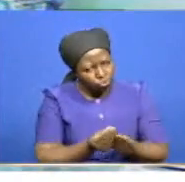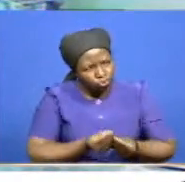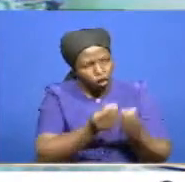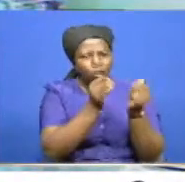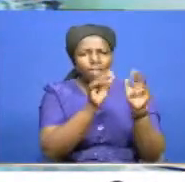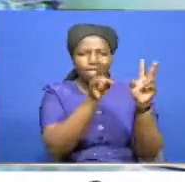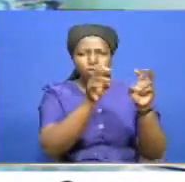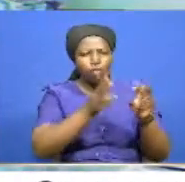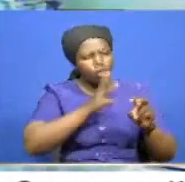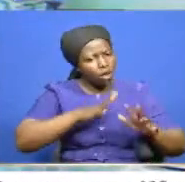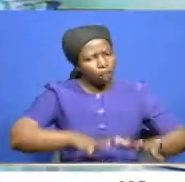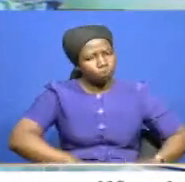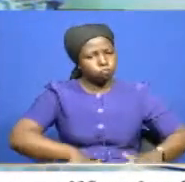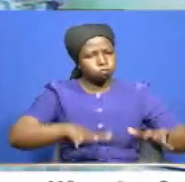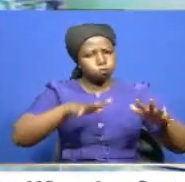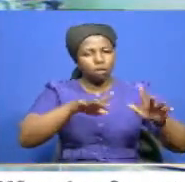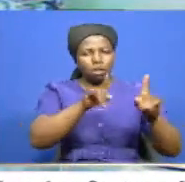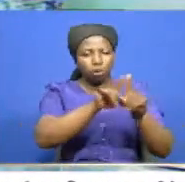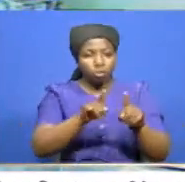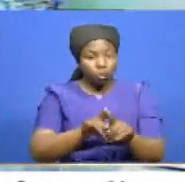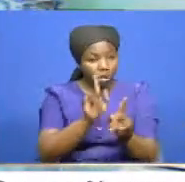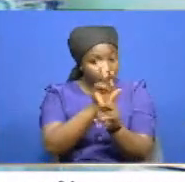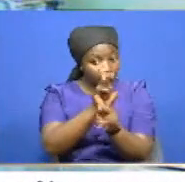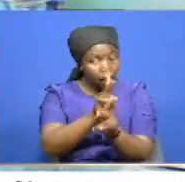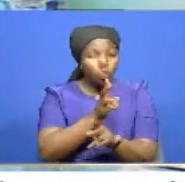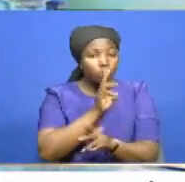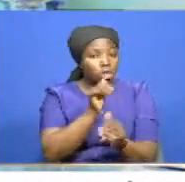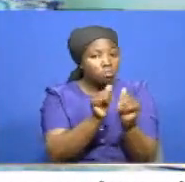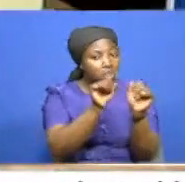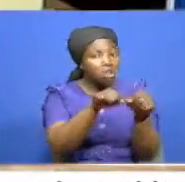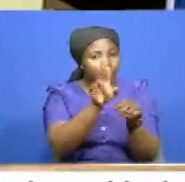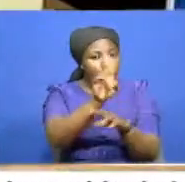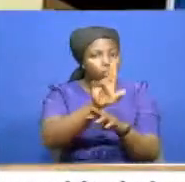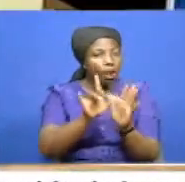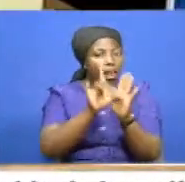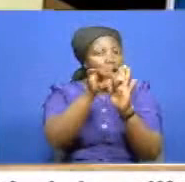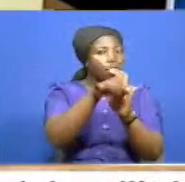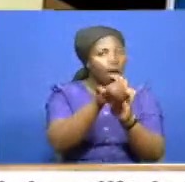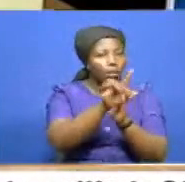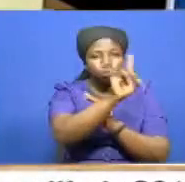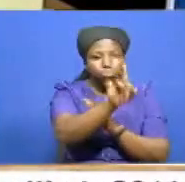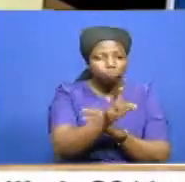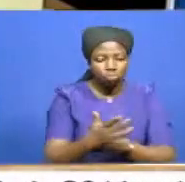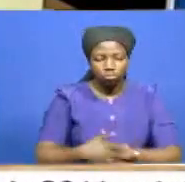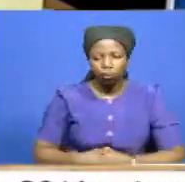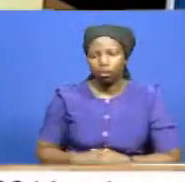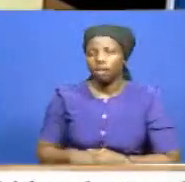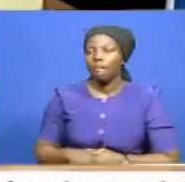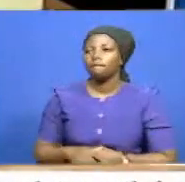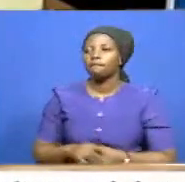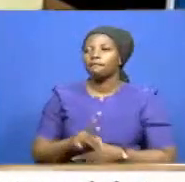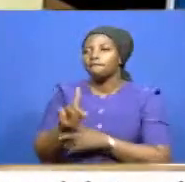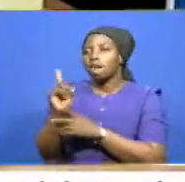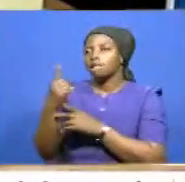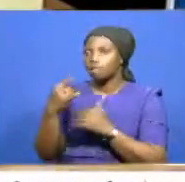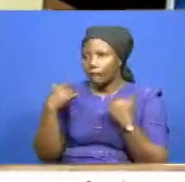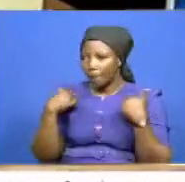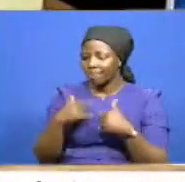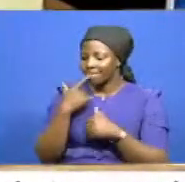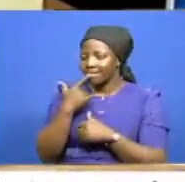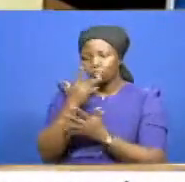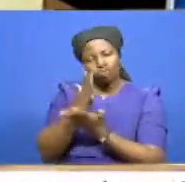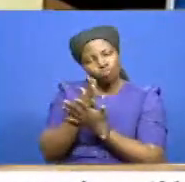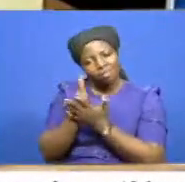na kuhifadhi maji yale ambayo yangetumika labda baadaye. Kwanza nimesema ni unfortunate, maji